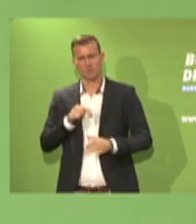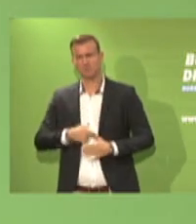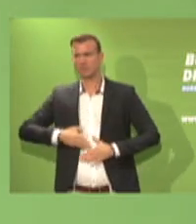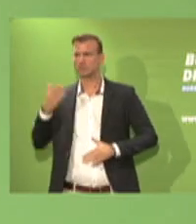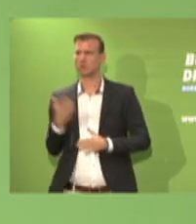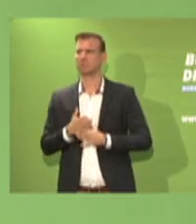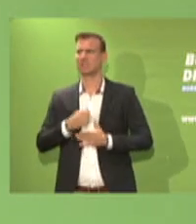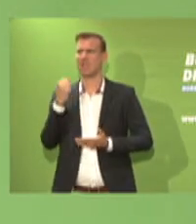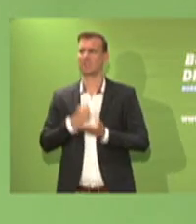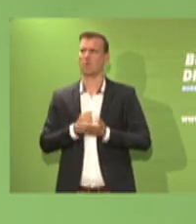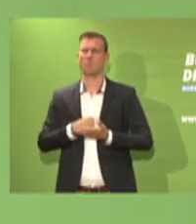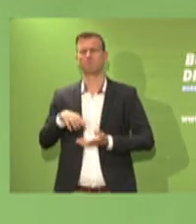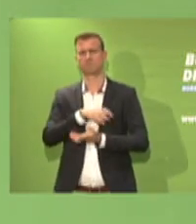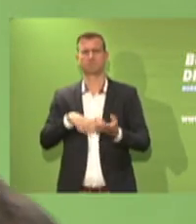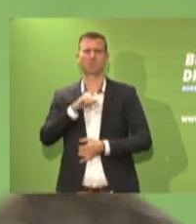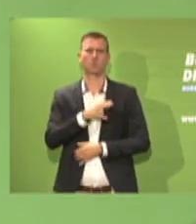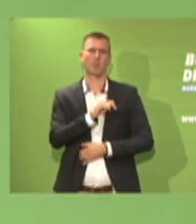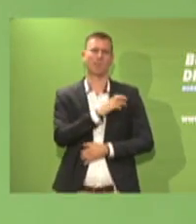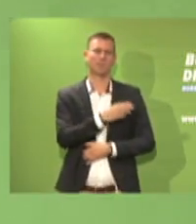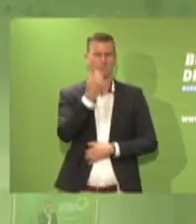dem Atomdesaster in Jülich. Dankeschön.